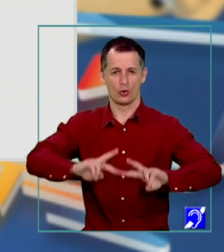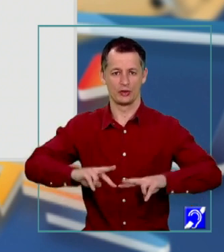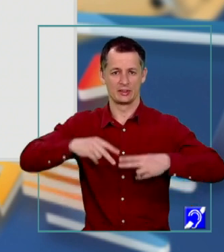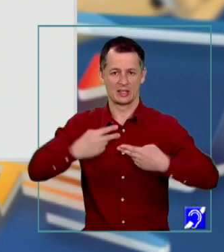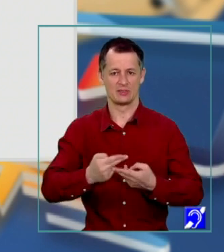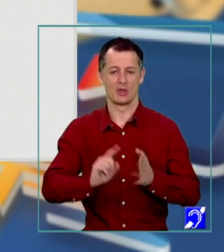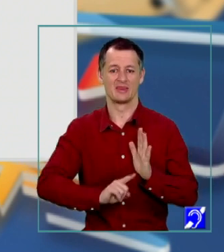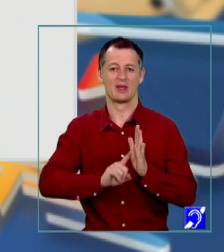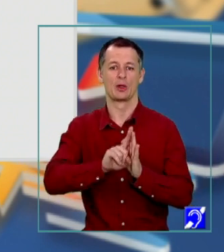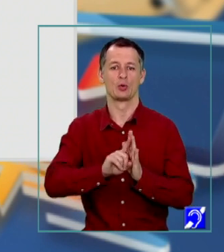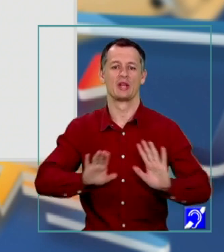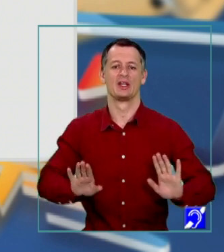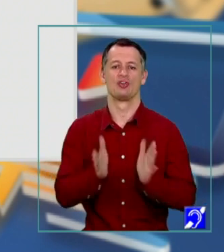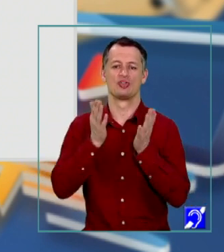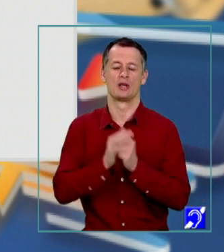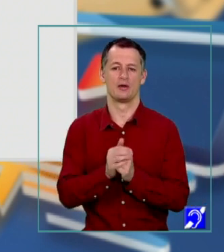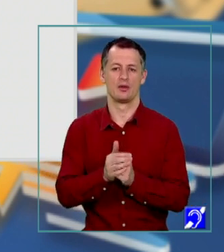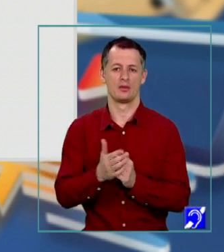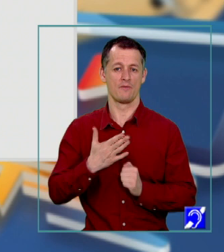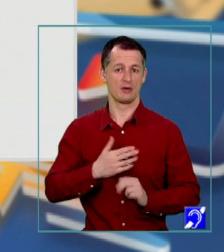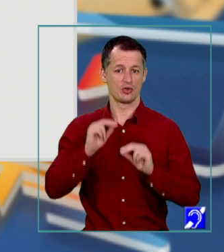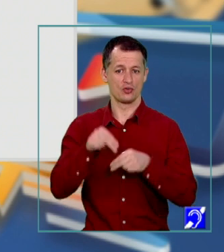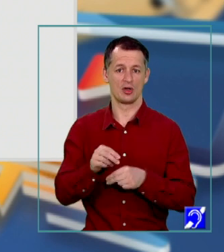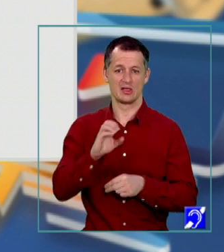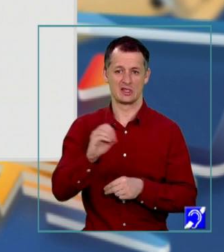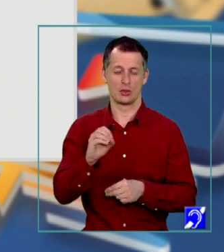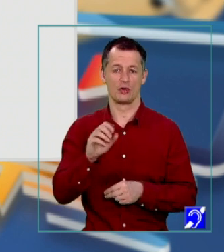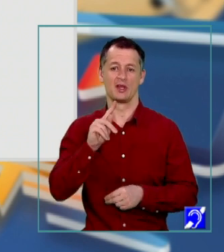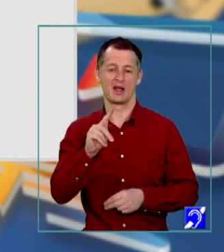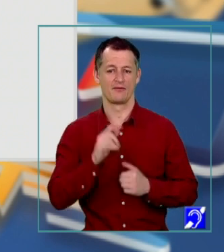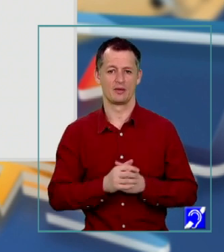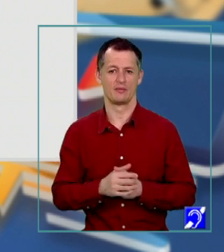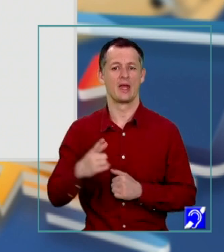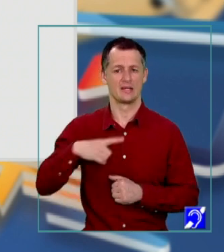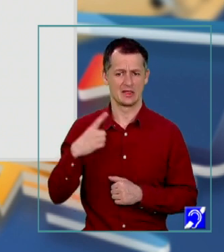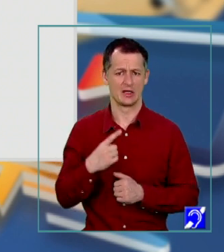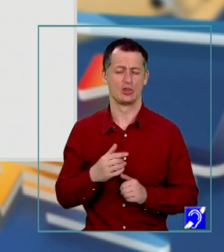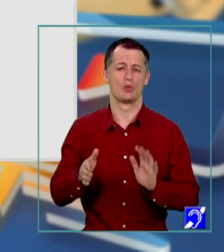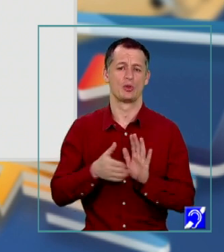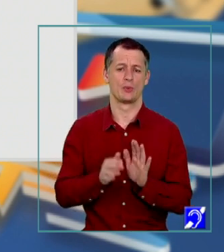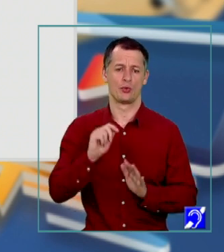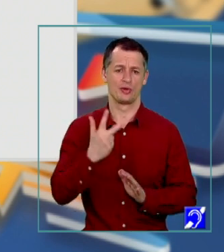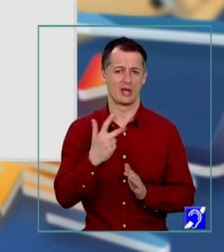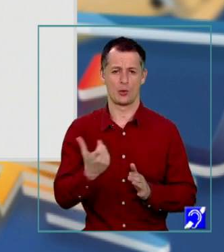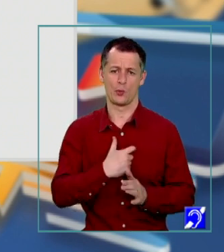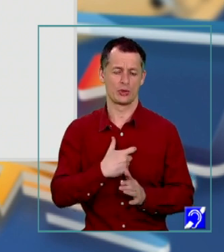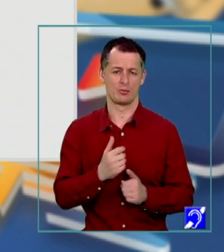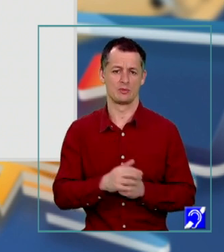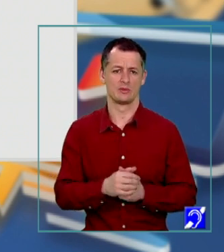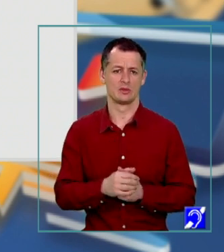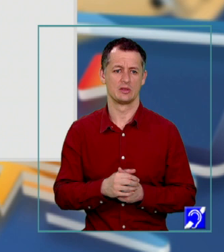de la o temperatură inițială care tinde către 0 Kelvin. Vă aduceți aminte că există și un principiu 3 care spune că nu putem atinge prin